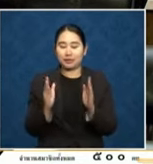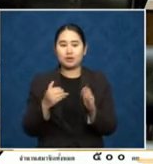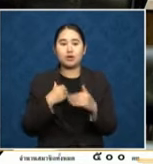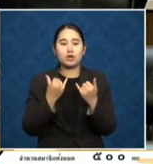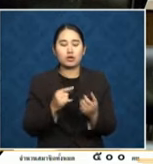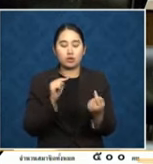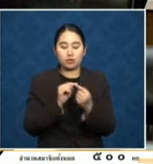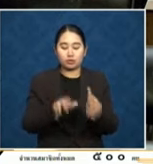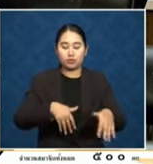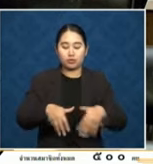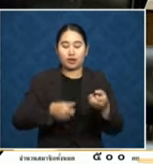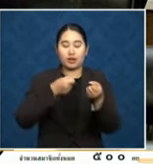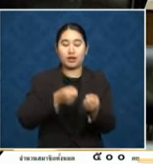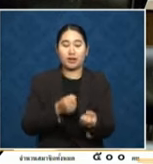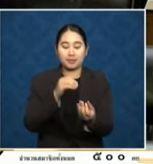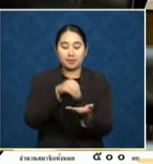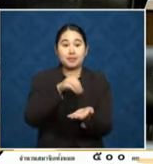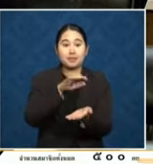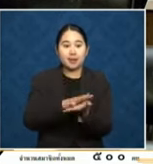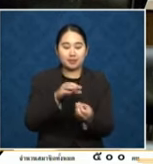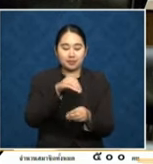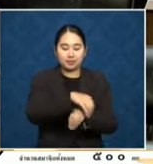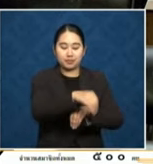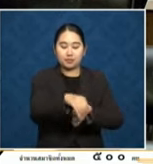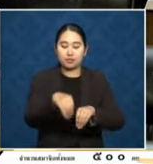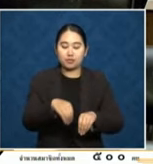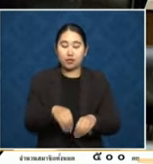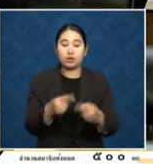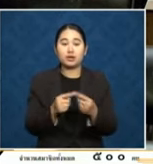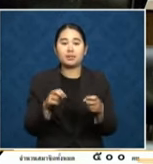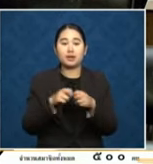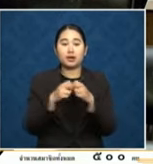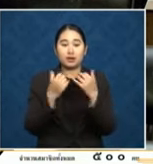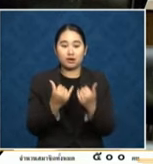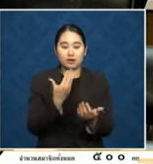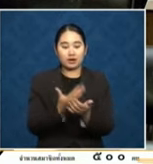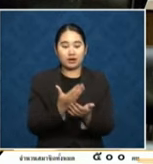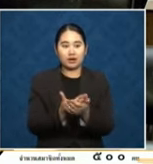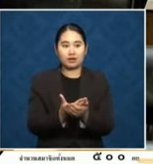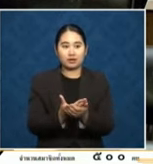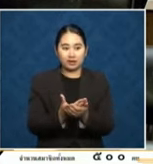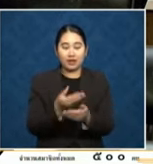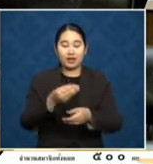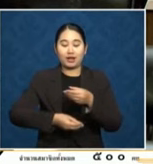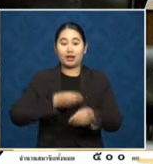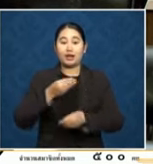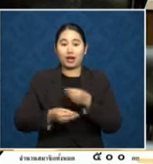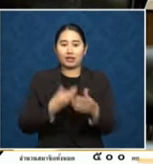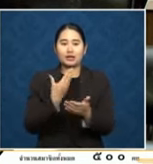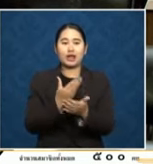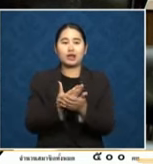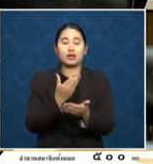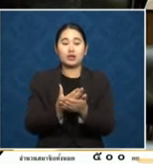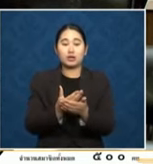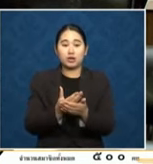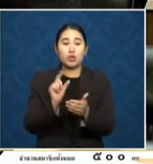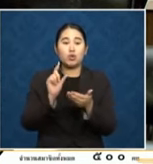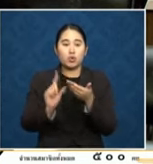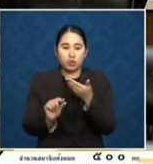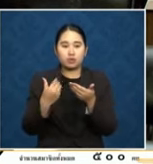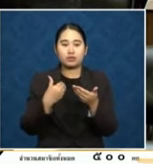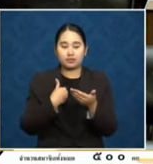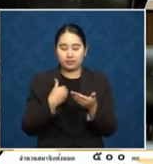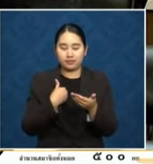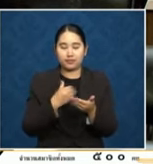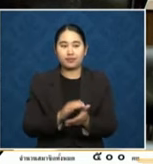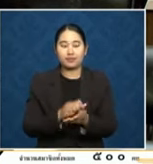ผู้ปลูกกระเทียมต้องทำการเก็บกระเทียมแต่ตอนนี้ราคากระเทียมที่หน้าสวนค่ะเฉลี่ยต่ำกว่าราคาต้นทุน